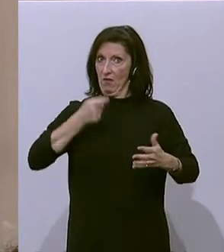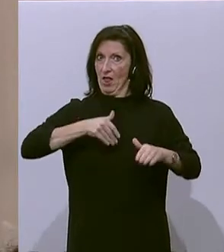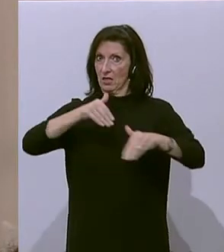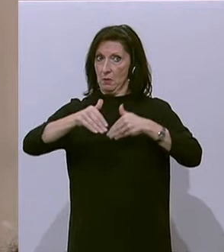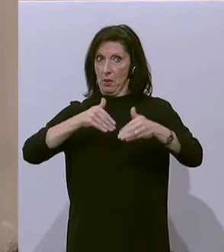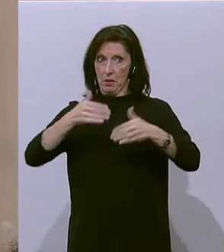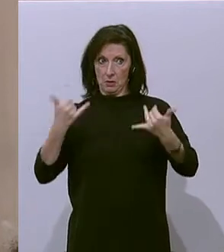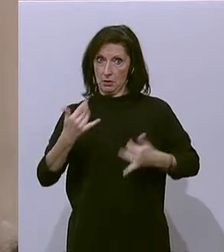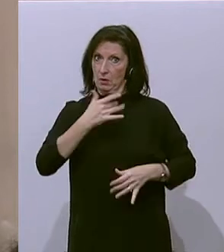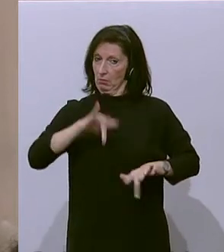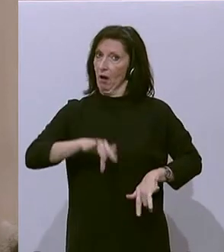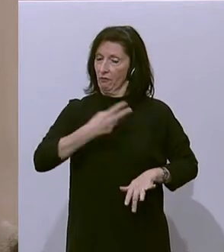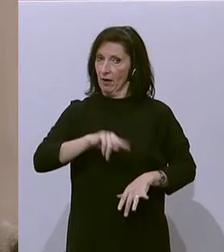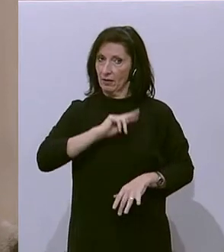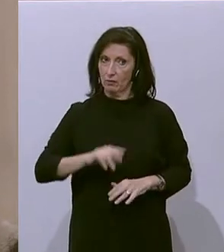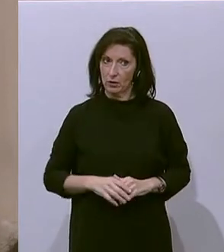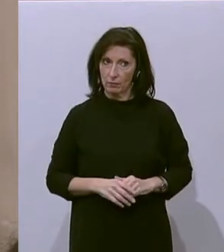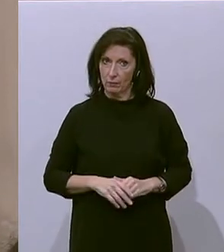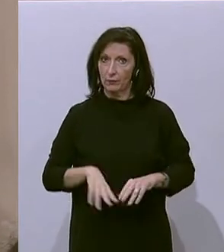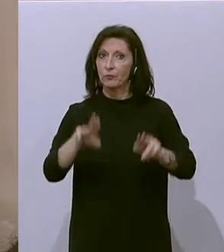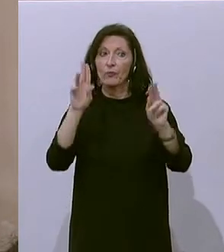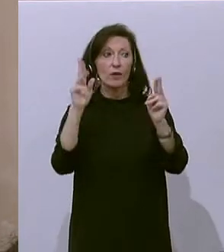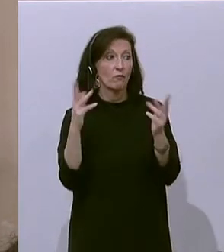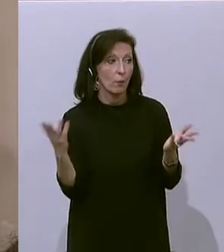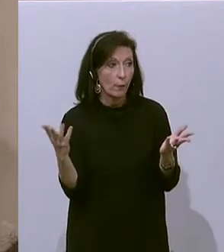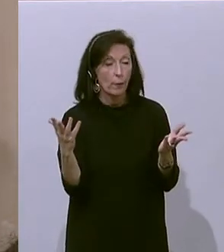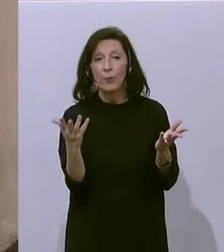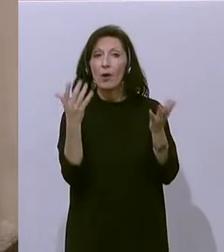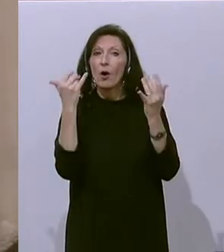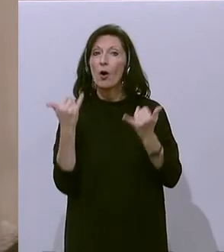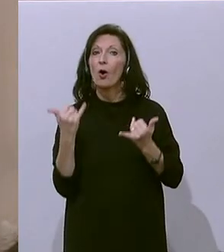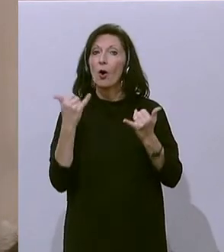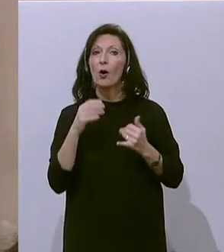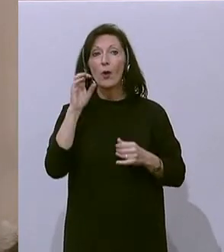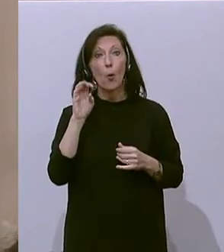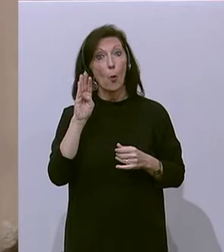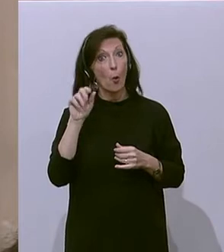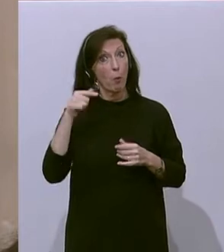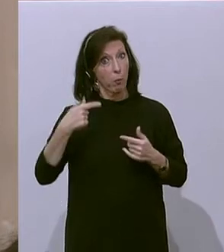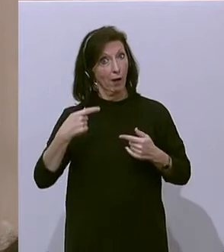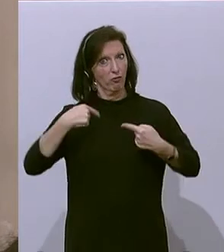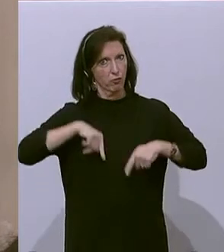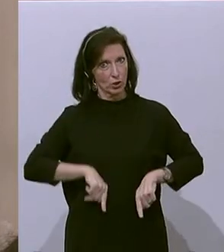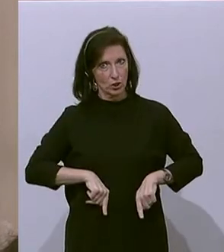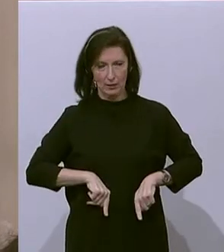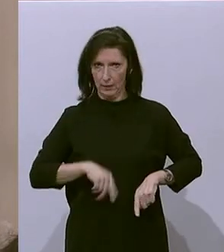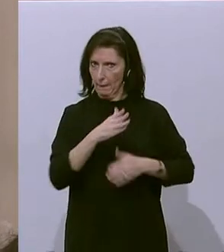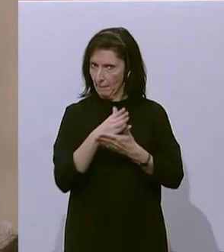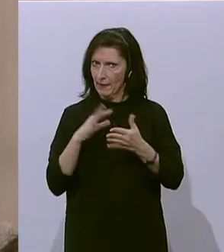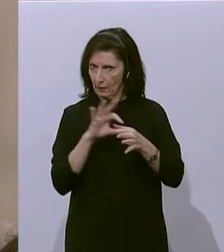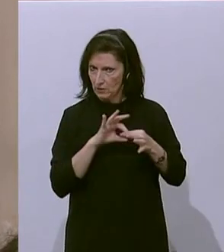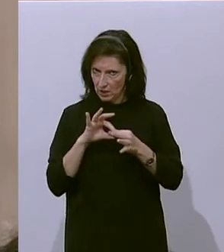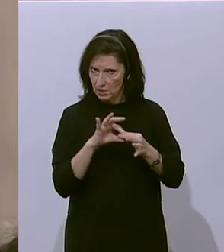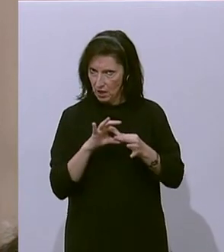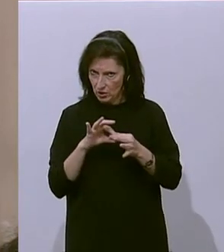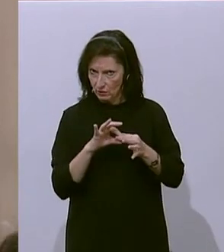Finanzminister. Ja, weil auch gegen den heutigen Vorstand der ÖBAG, der Beteiligungsgesellschaft,